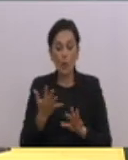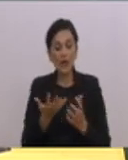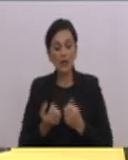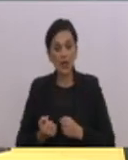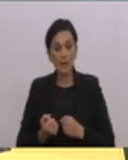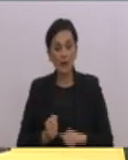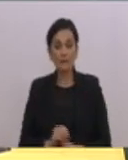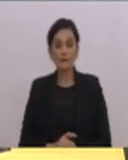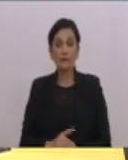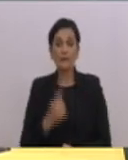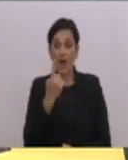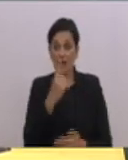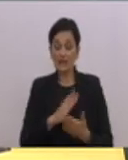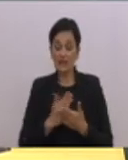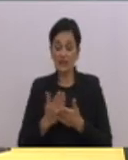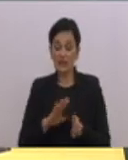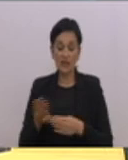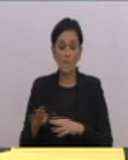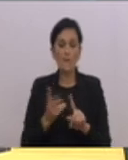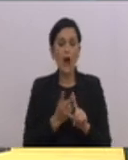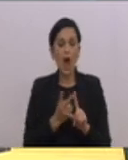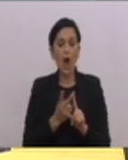და ეს ერთი ნაწილი, მეორე ნაწილი